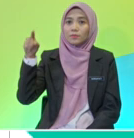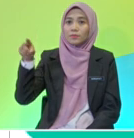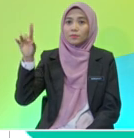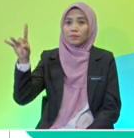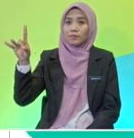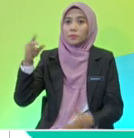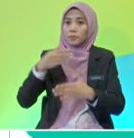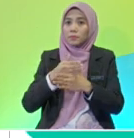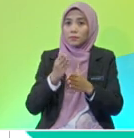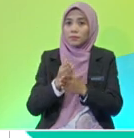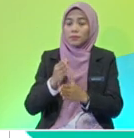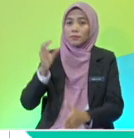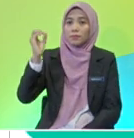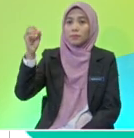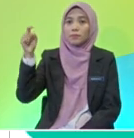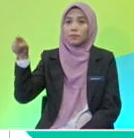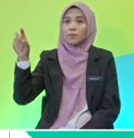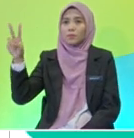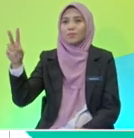puluhan dua